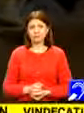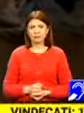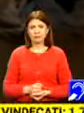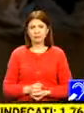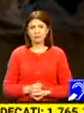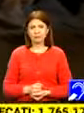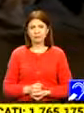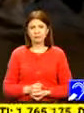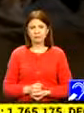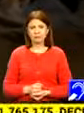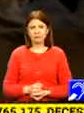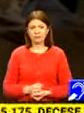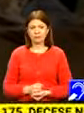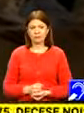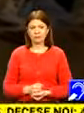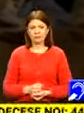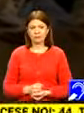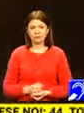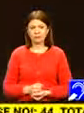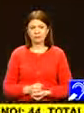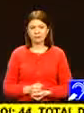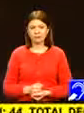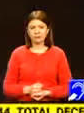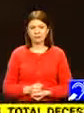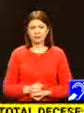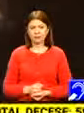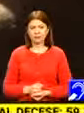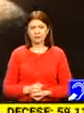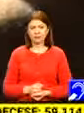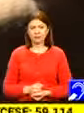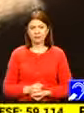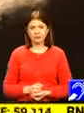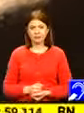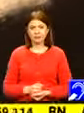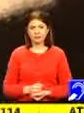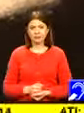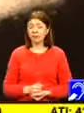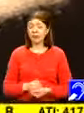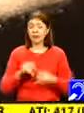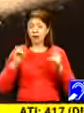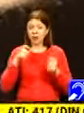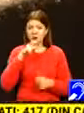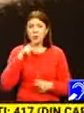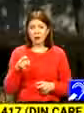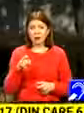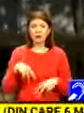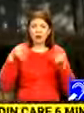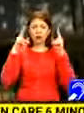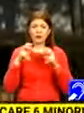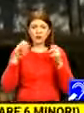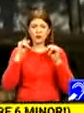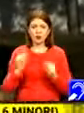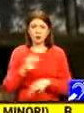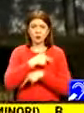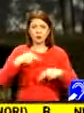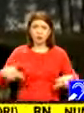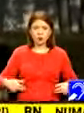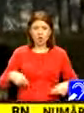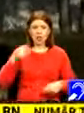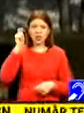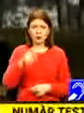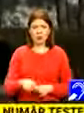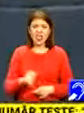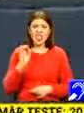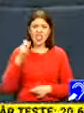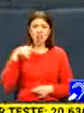ocupați cu jobul și atunci copiii se simt neglijați. Cazul băiatului este cercetat de parchetul de pe lângă tribunalul